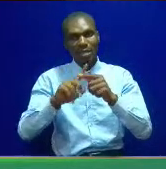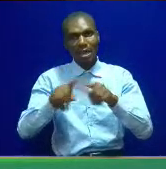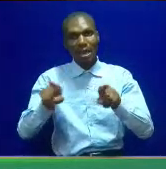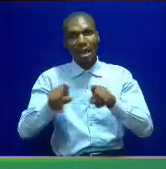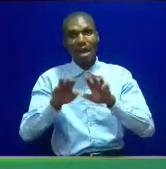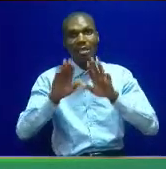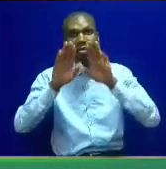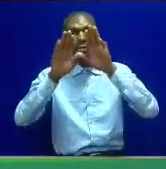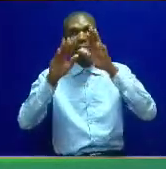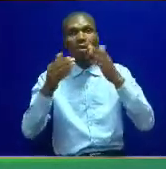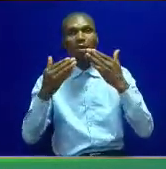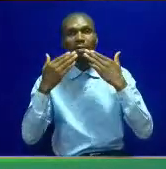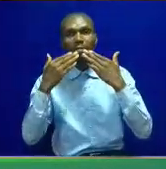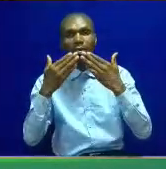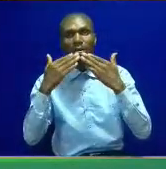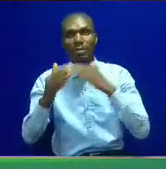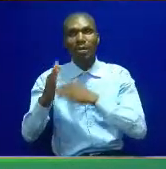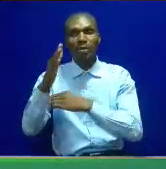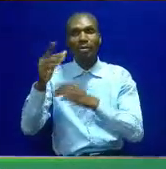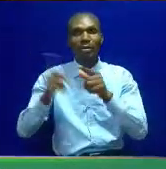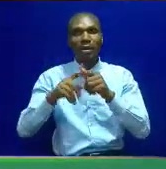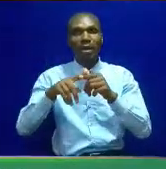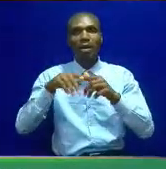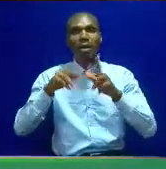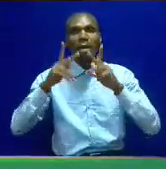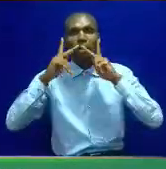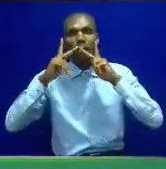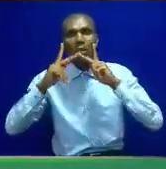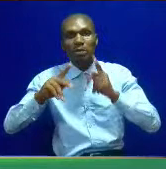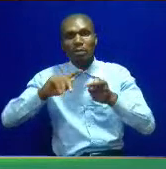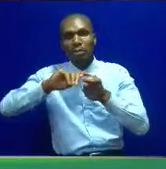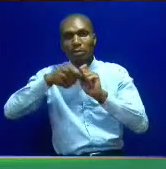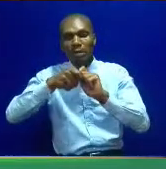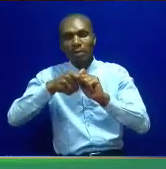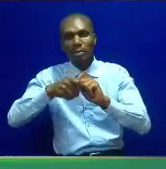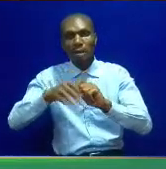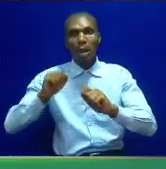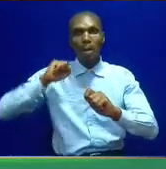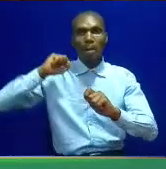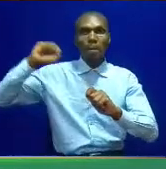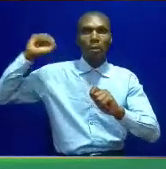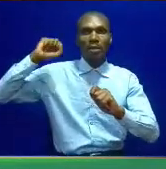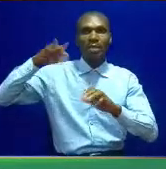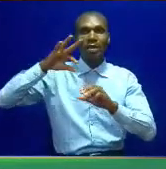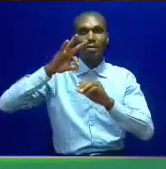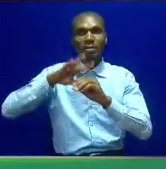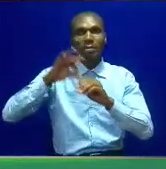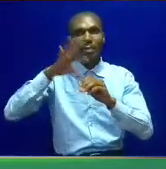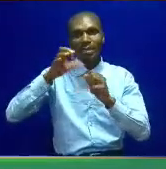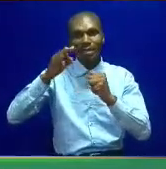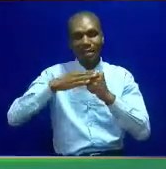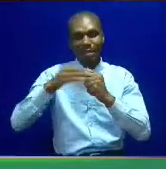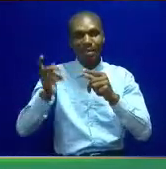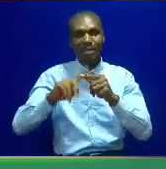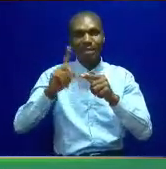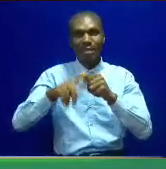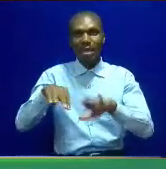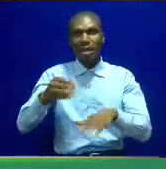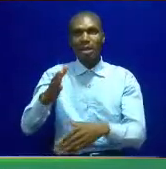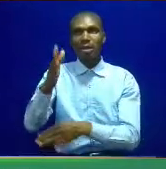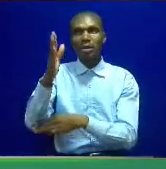nyasaye mbiyamano tuwa kora peaceful transition in our politics tuwa anda in election in August eni nyasaye kato